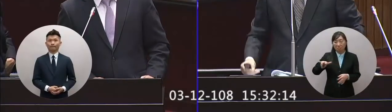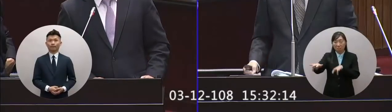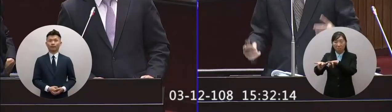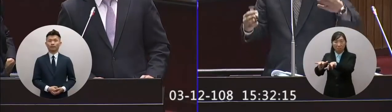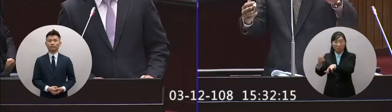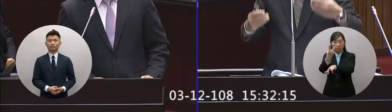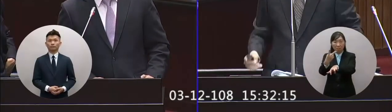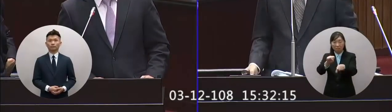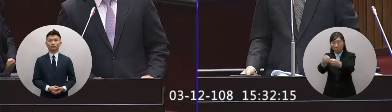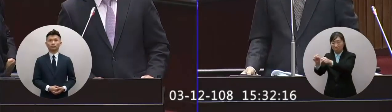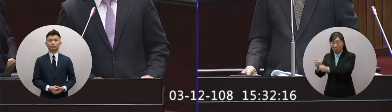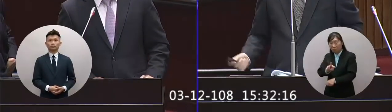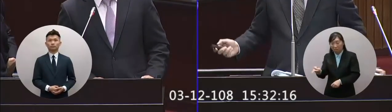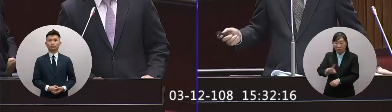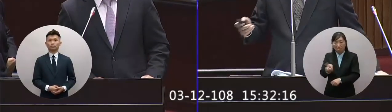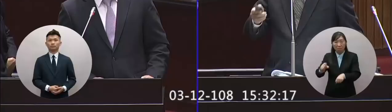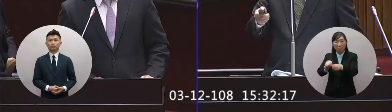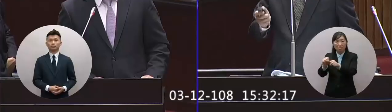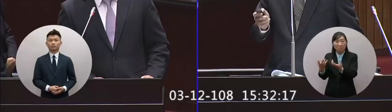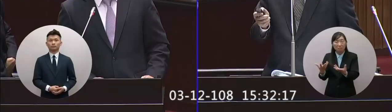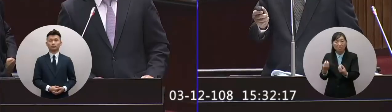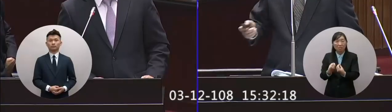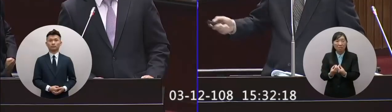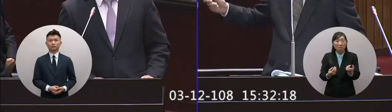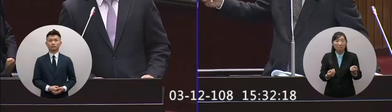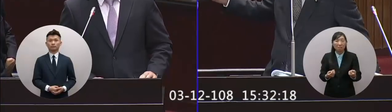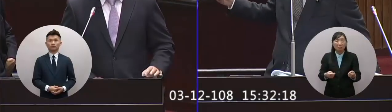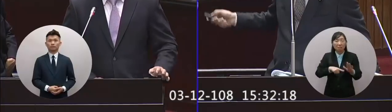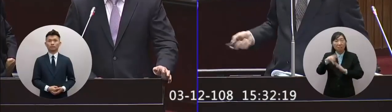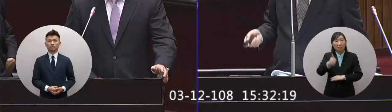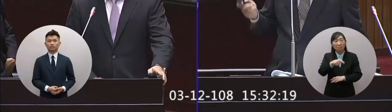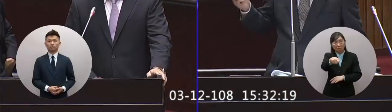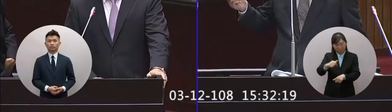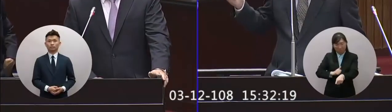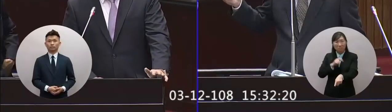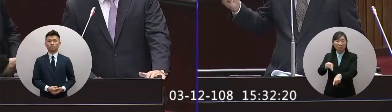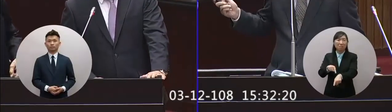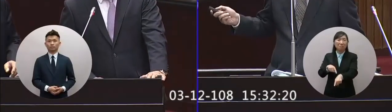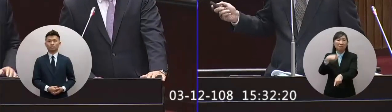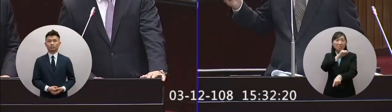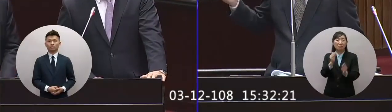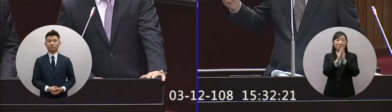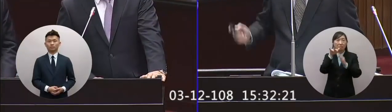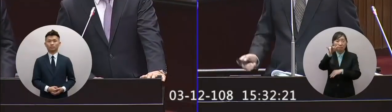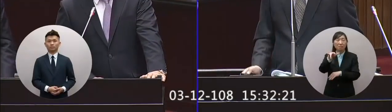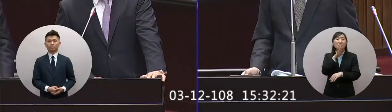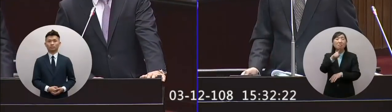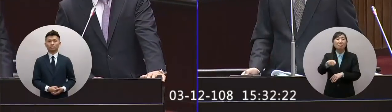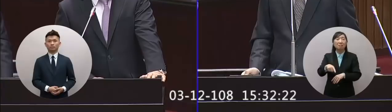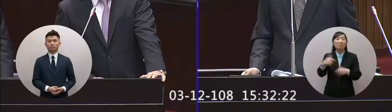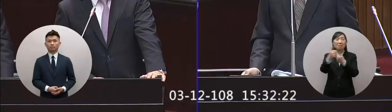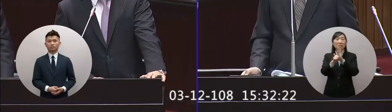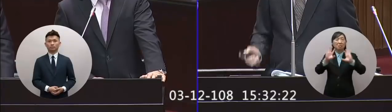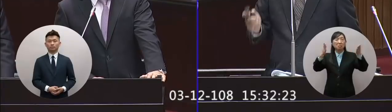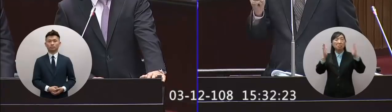两个跑道轮流在破洞，轮流在破损，这样、哦、你 今天这样讲，台湾今麦桃园机场，这是国家的门